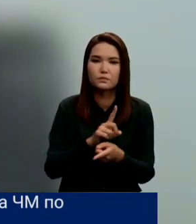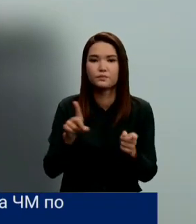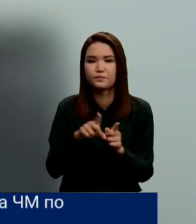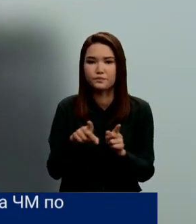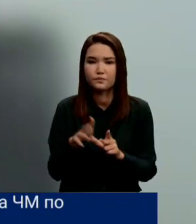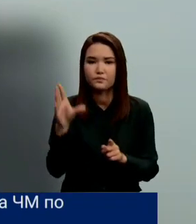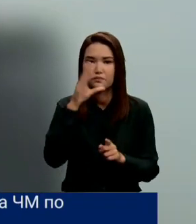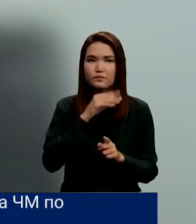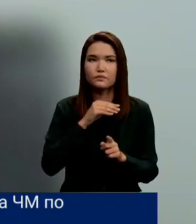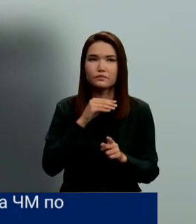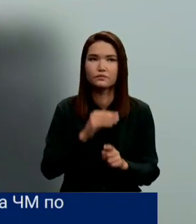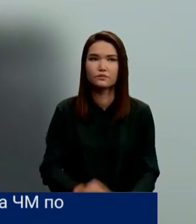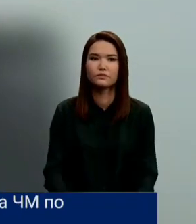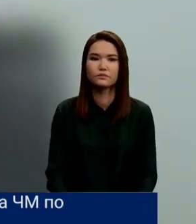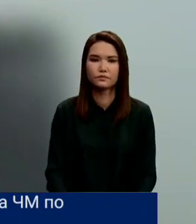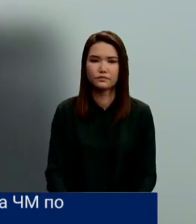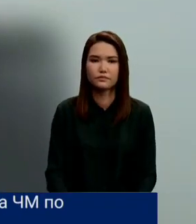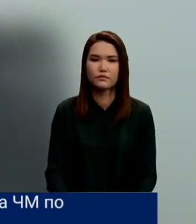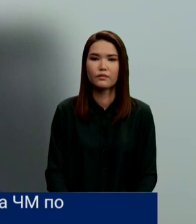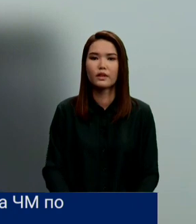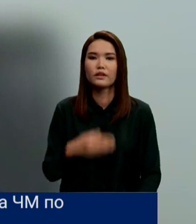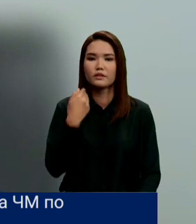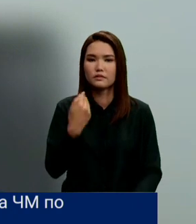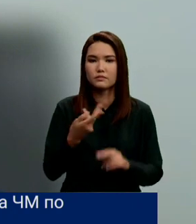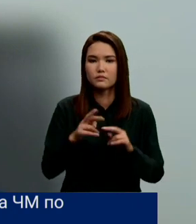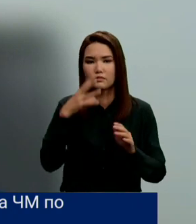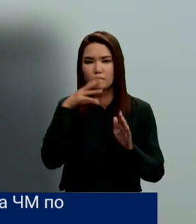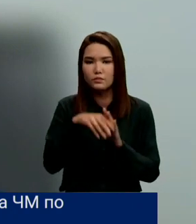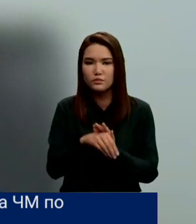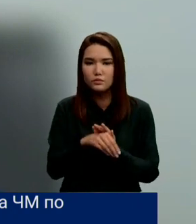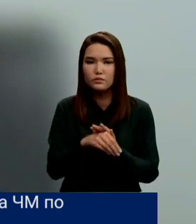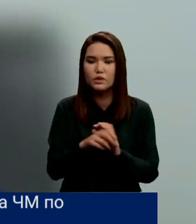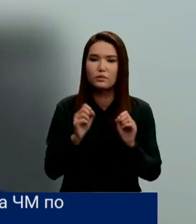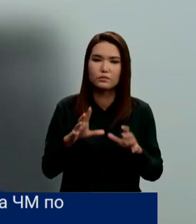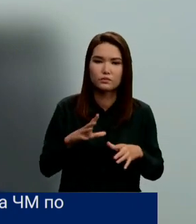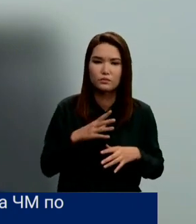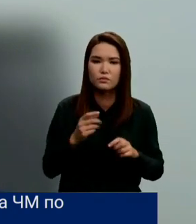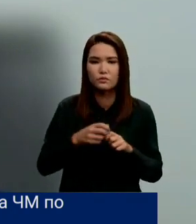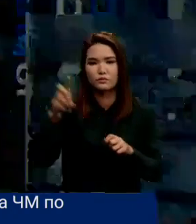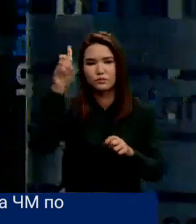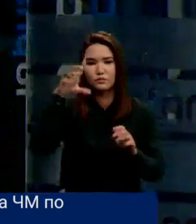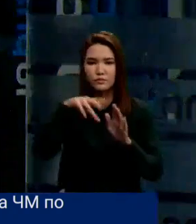нәтижесінде біз қаланың абаттандырылмаған аймақтарында қоныстанушыларды көбейтіп жатырмыз.